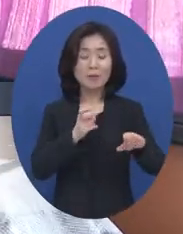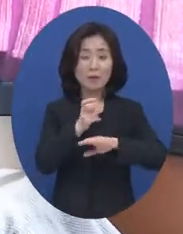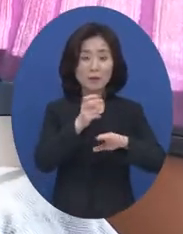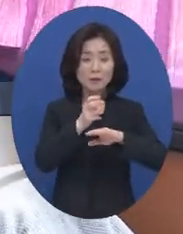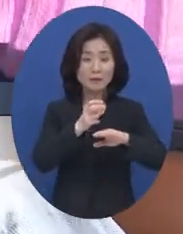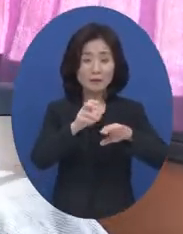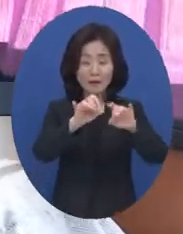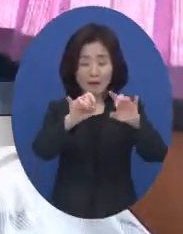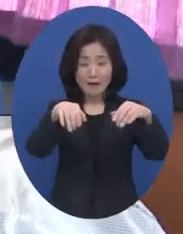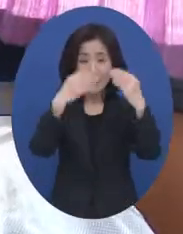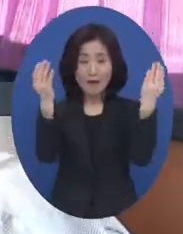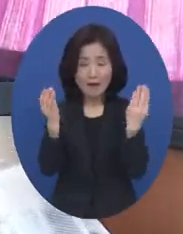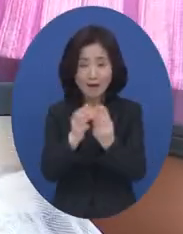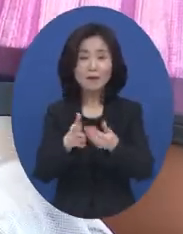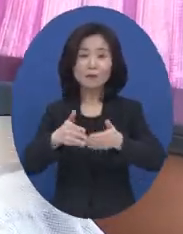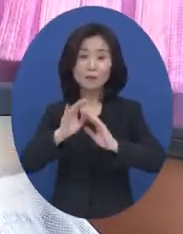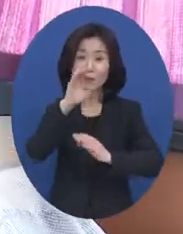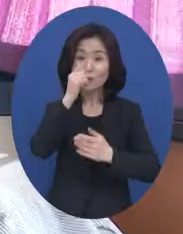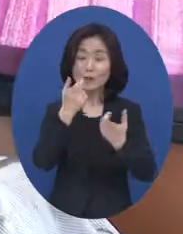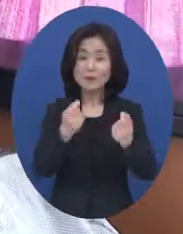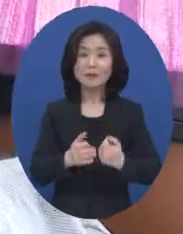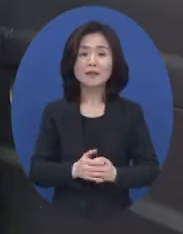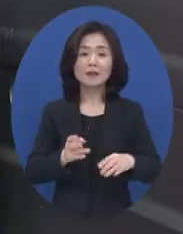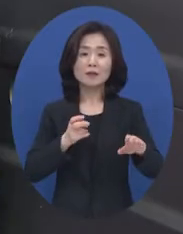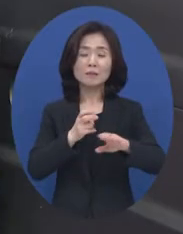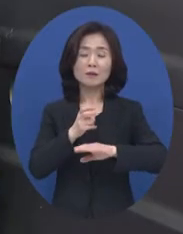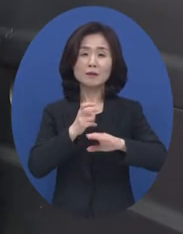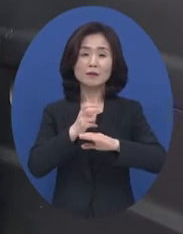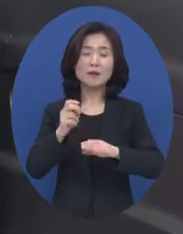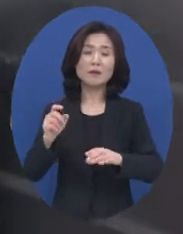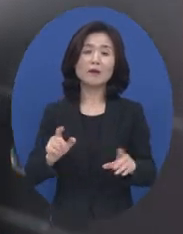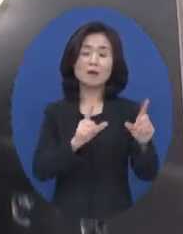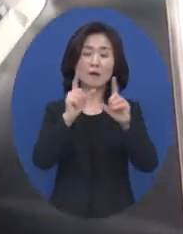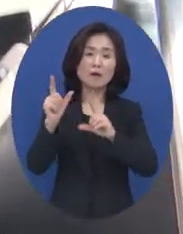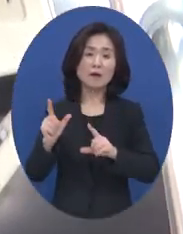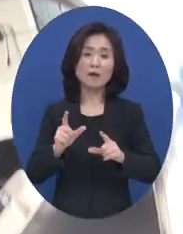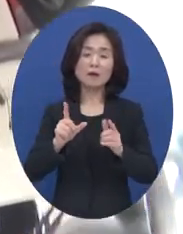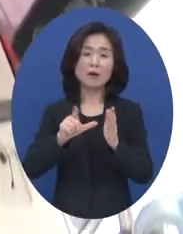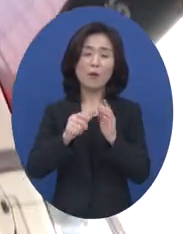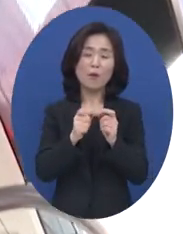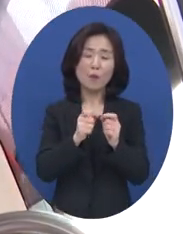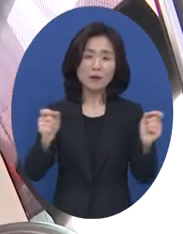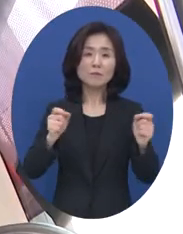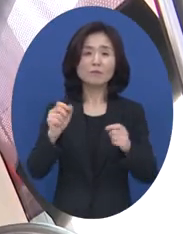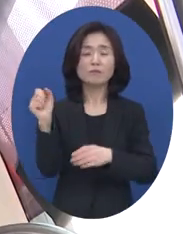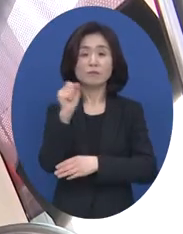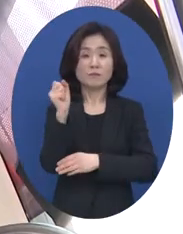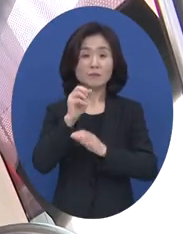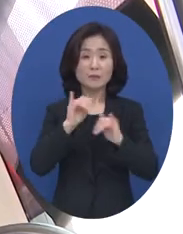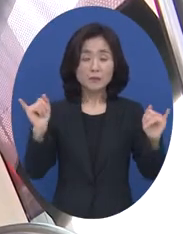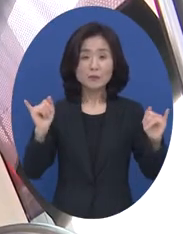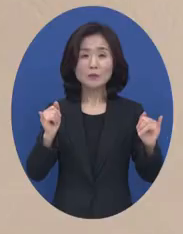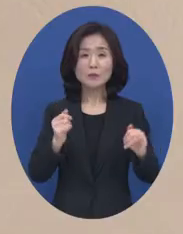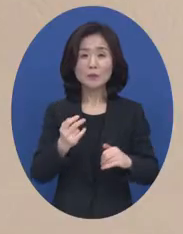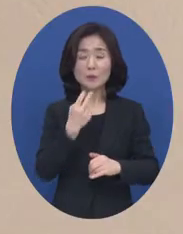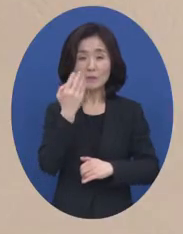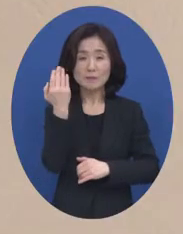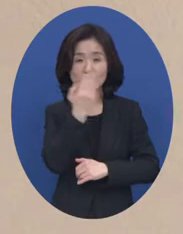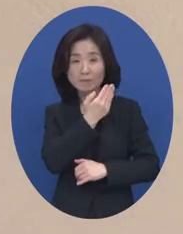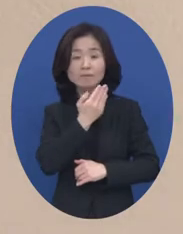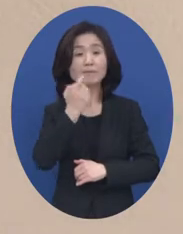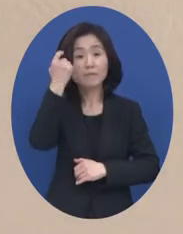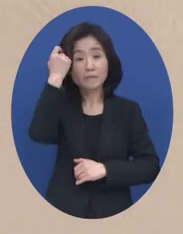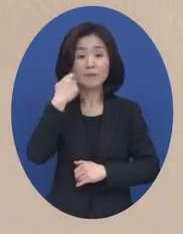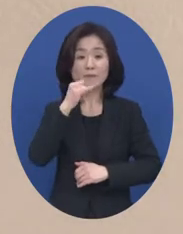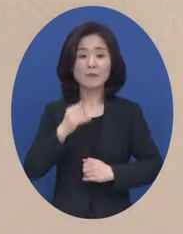같은데요. 버스마다 설치됐으면 좋겠어요. 버스에서 지내는 시간이 많은 버스 운전기사도 공기 정화기 효과를 피부로